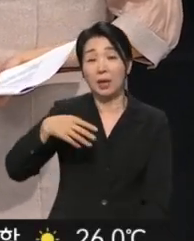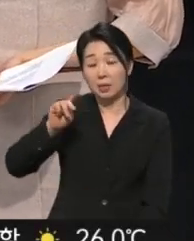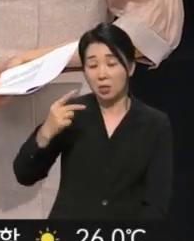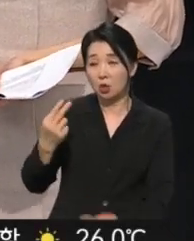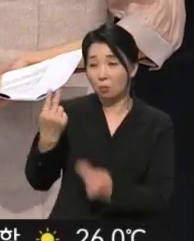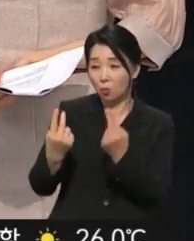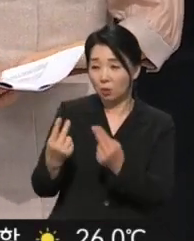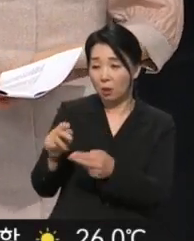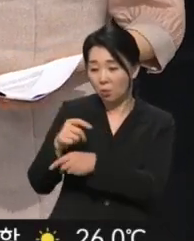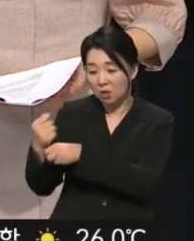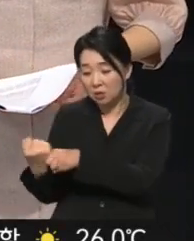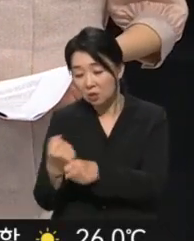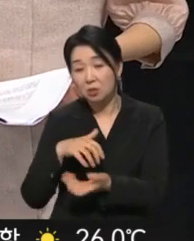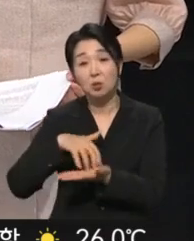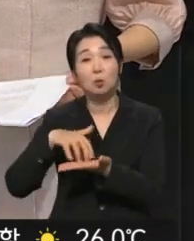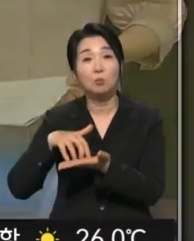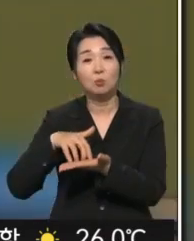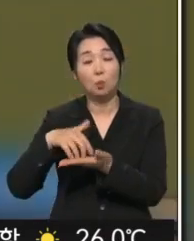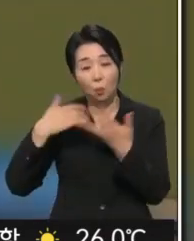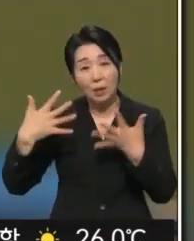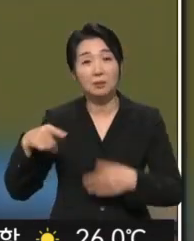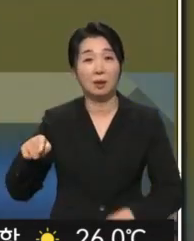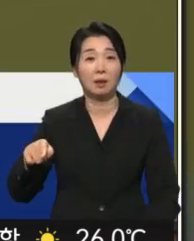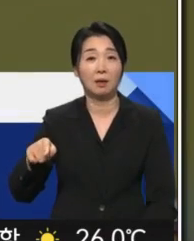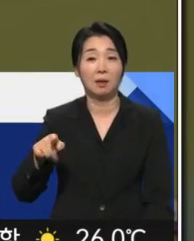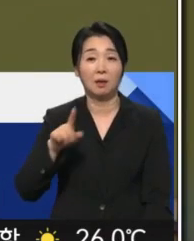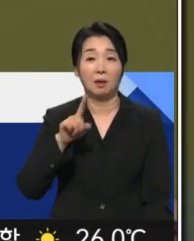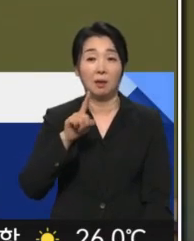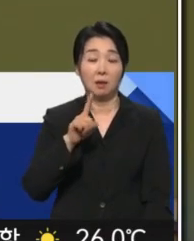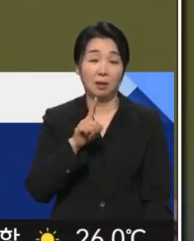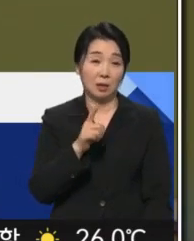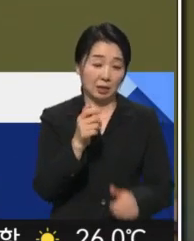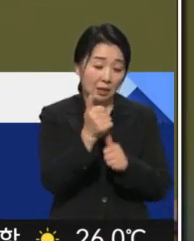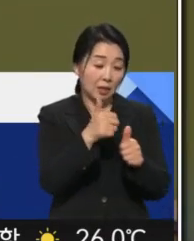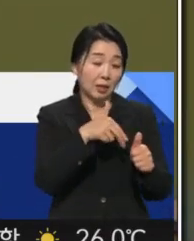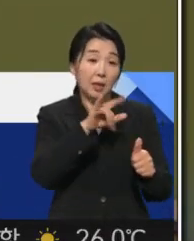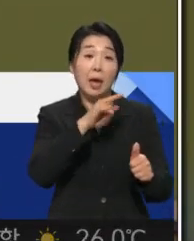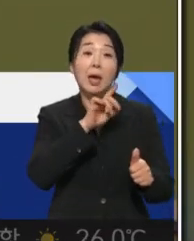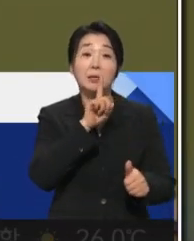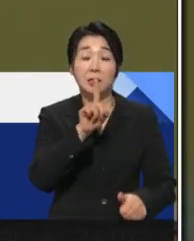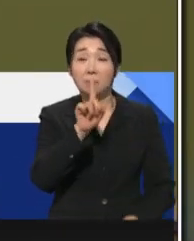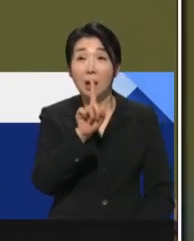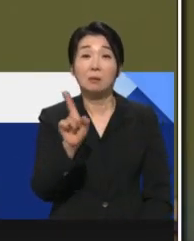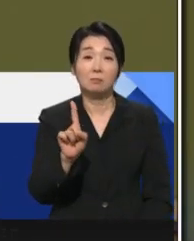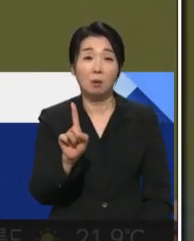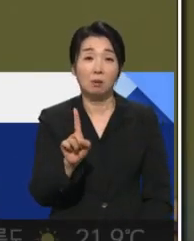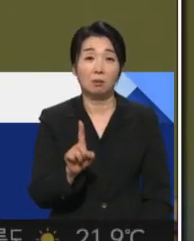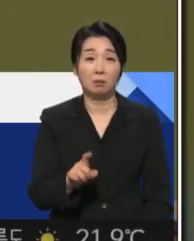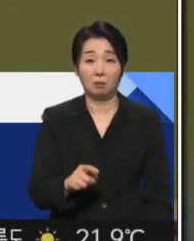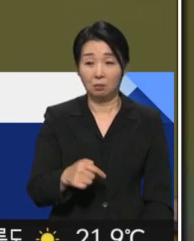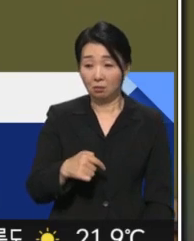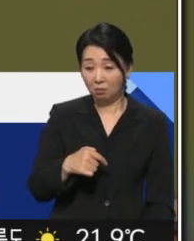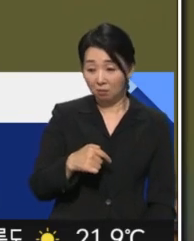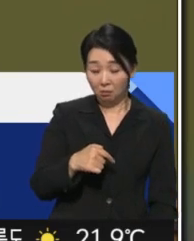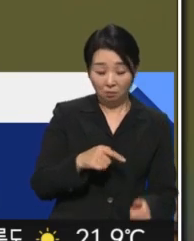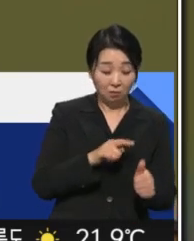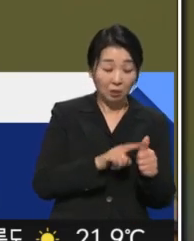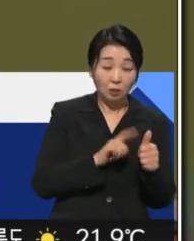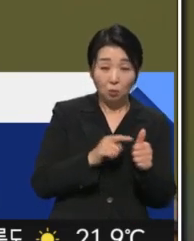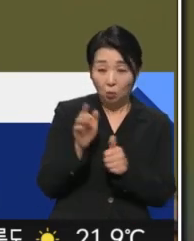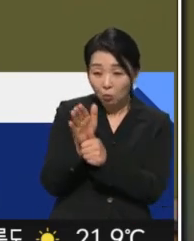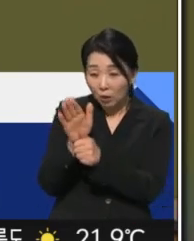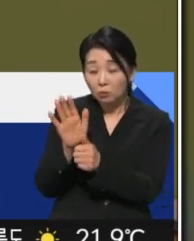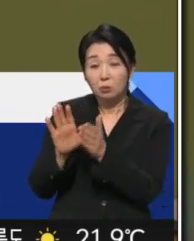계산하더라고 전했습니다. 이런 말씀하시는 캐디들도 있었어요. 어떤? 옆에서 본인들도 가끔 타수를